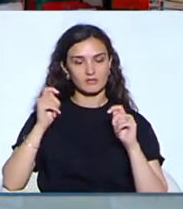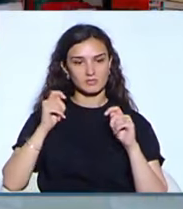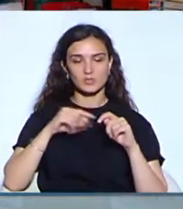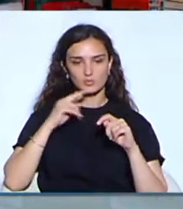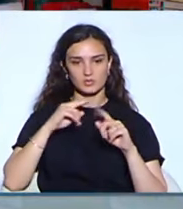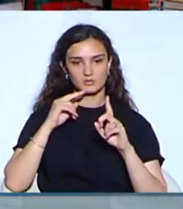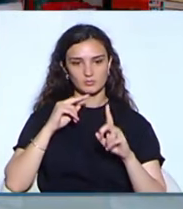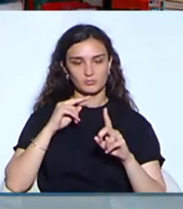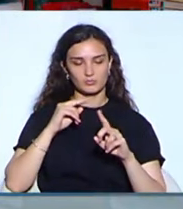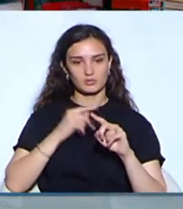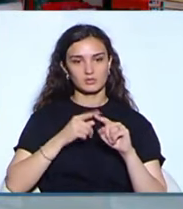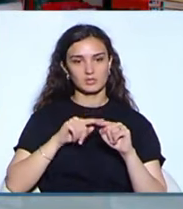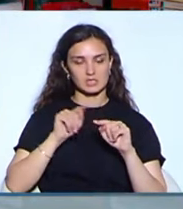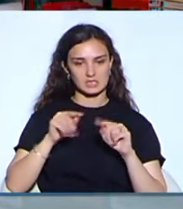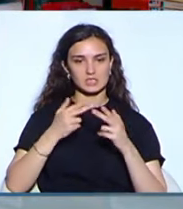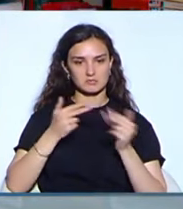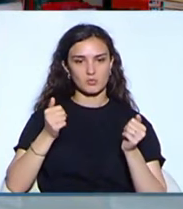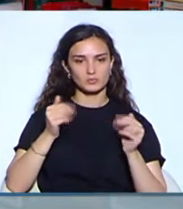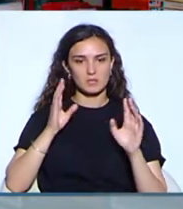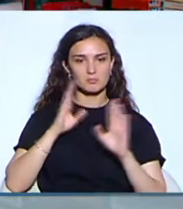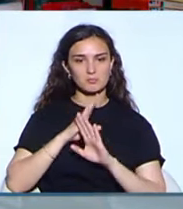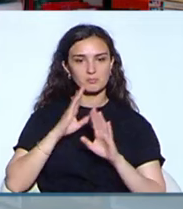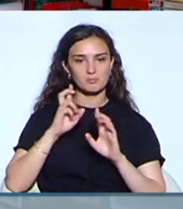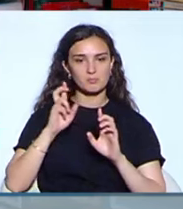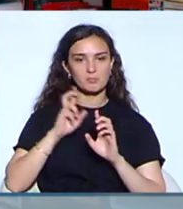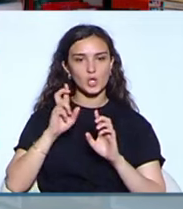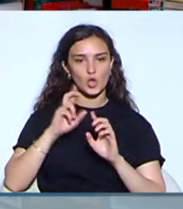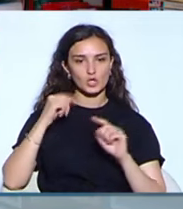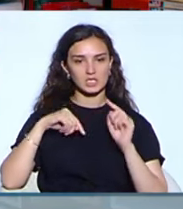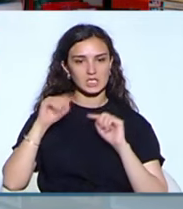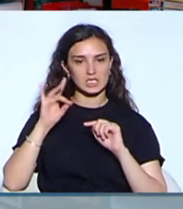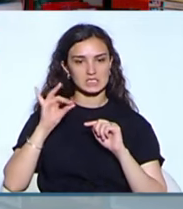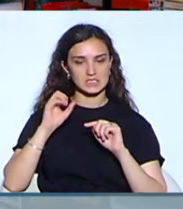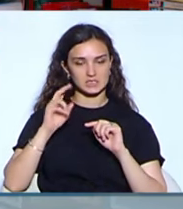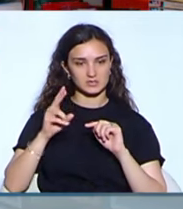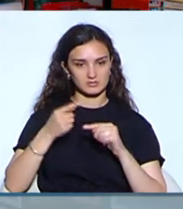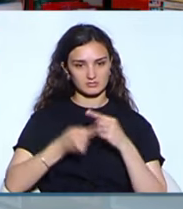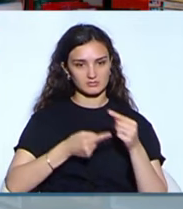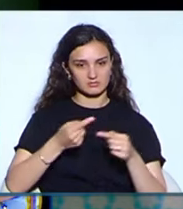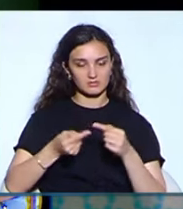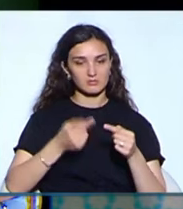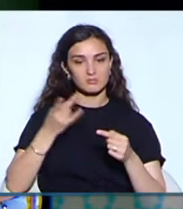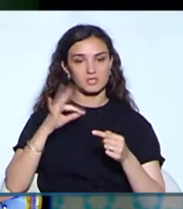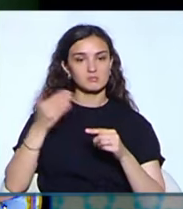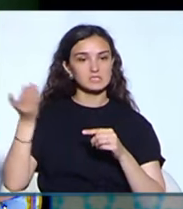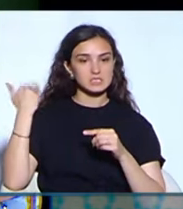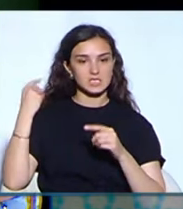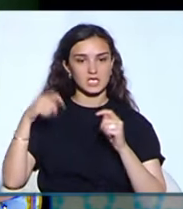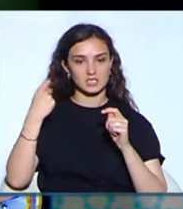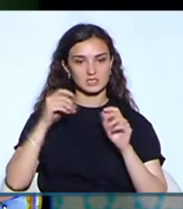საყურადღებოა, სასაკურველია და ეს მიეკუთვნება ბიოლოგიურ რისკს. თუმცა ჩვენ წინა გადაცემაში ვთქვით,